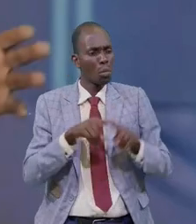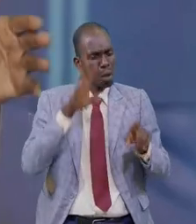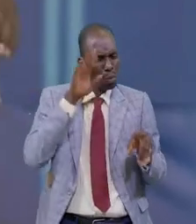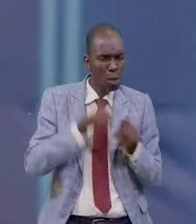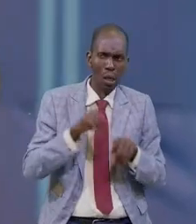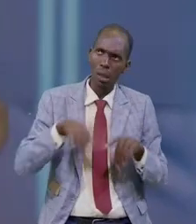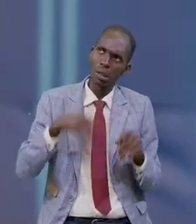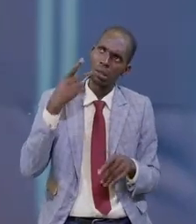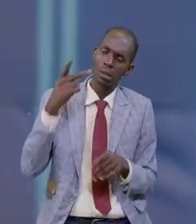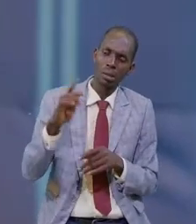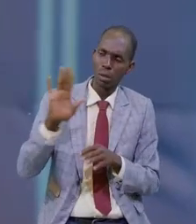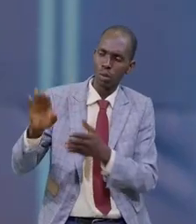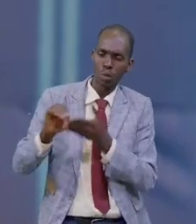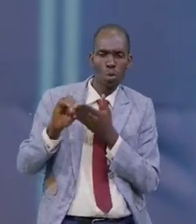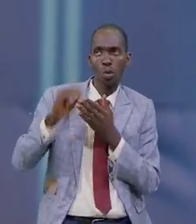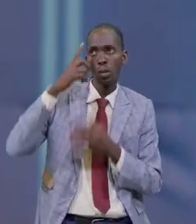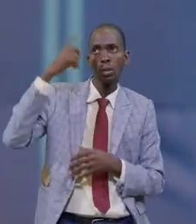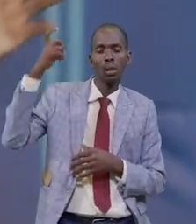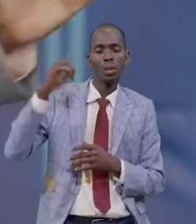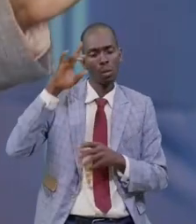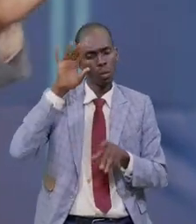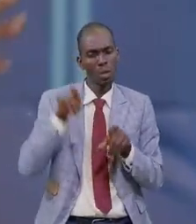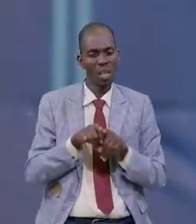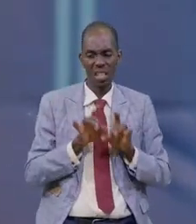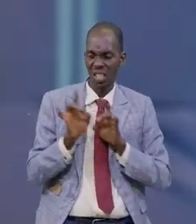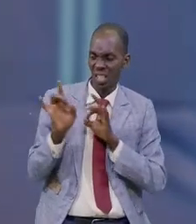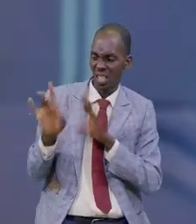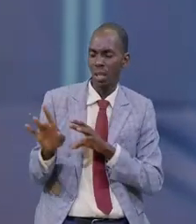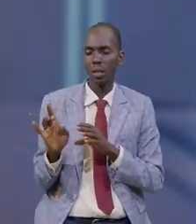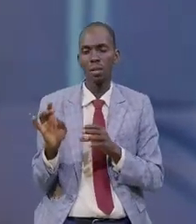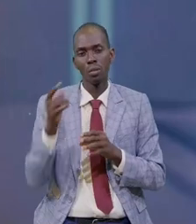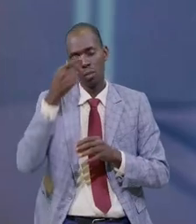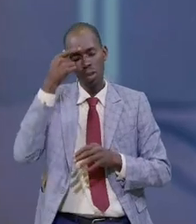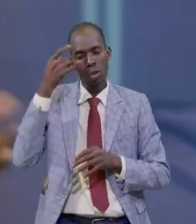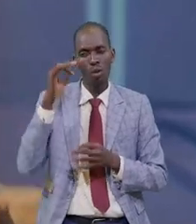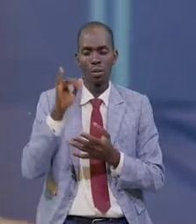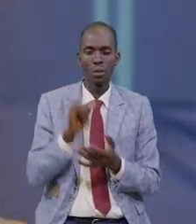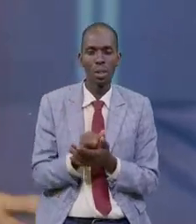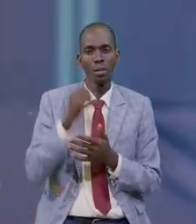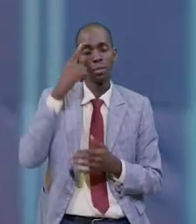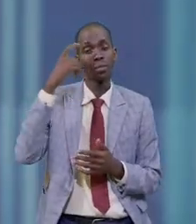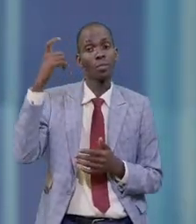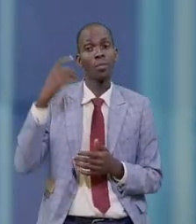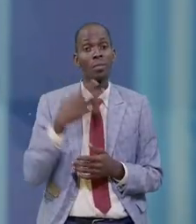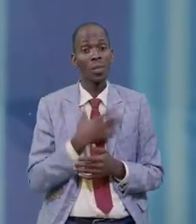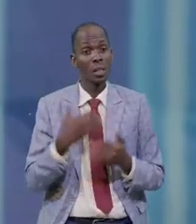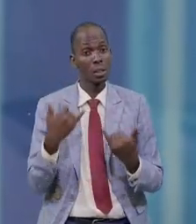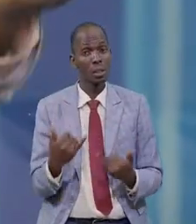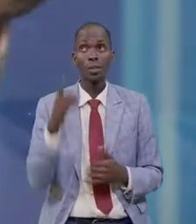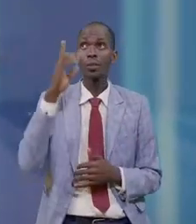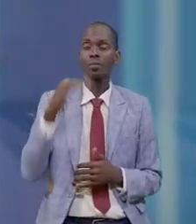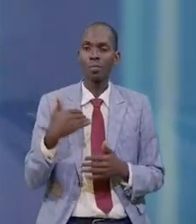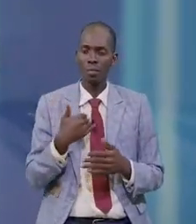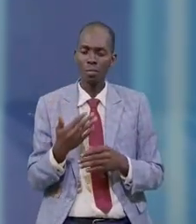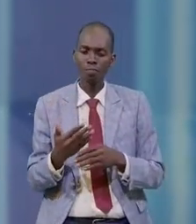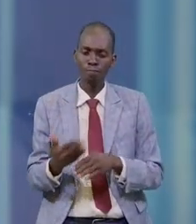haïi mais Dieu a approfondi le rêve a élargi le rêve a élevé le